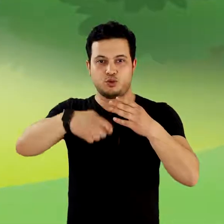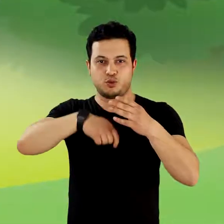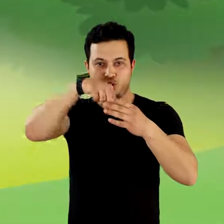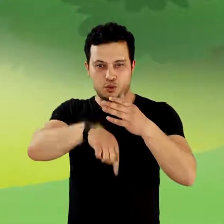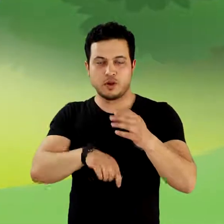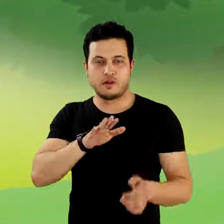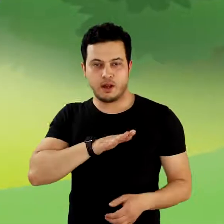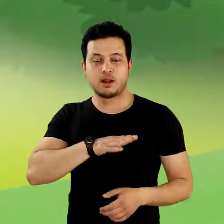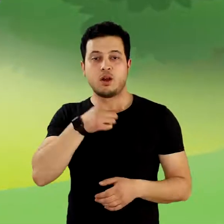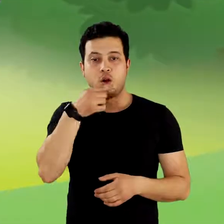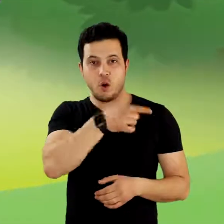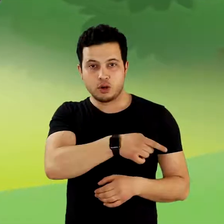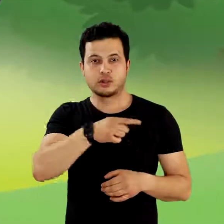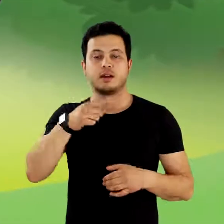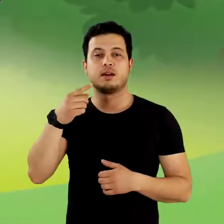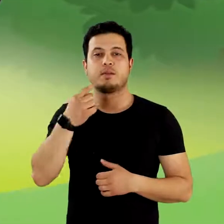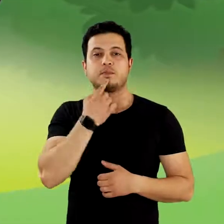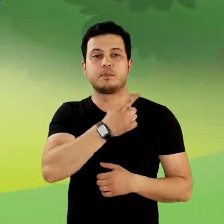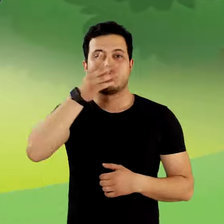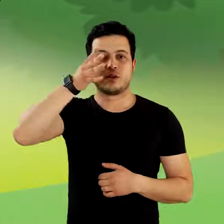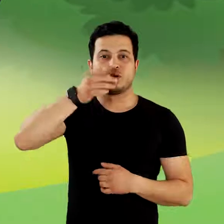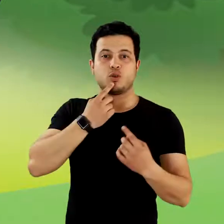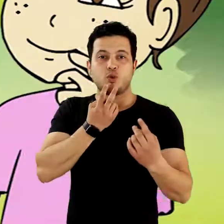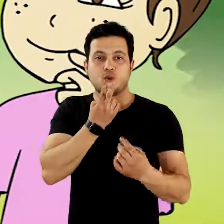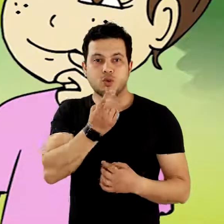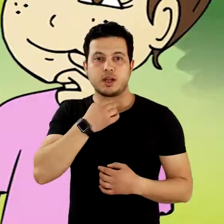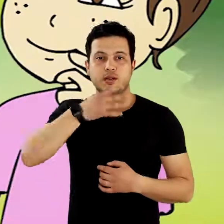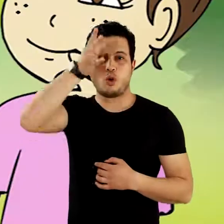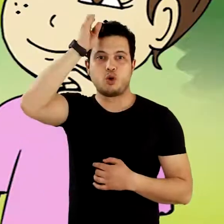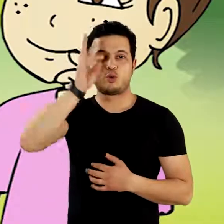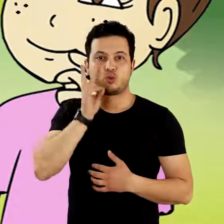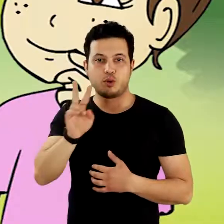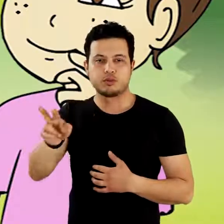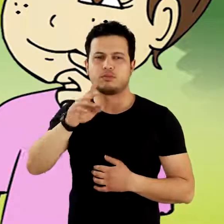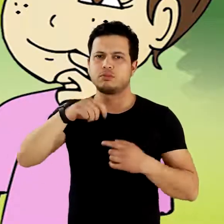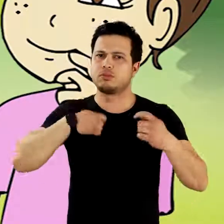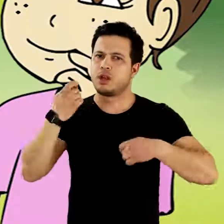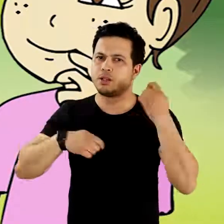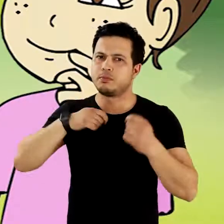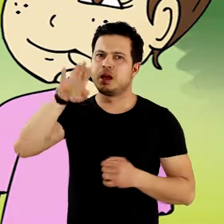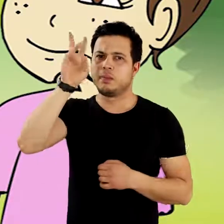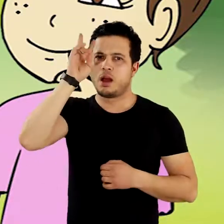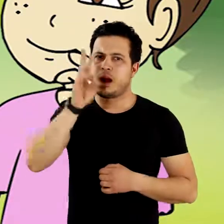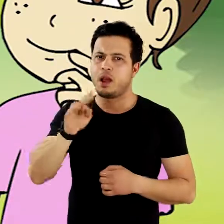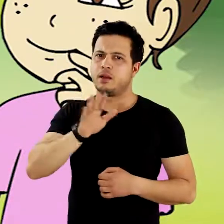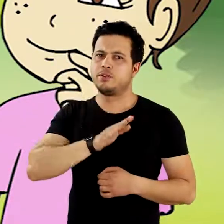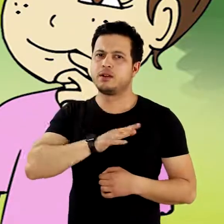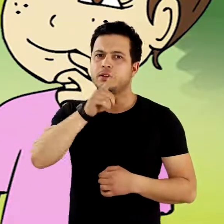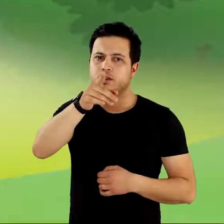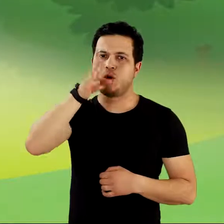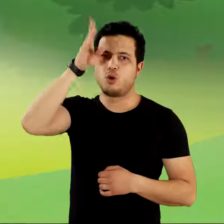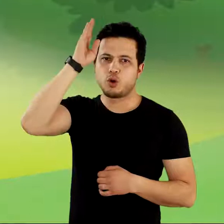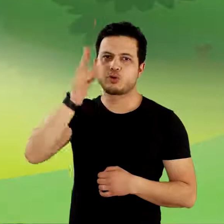için yaptı. Sarnıç dedi. Orada konuşan bir horoz gördüm. Saçmalama Pınar. Hayal görmüşsündür. Horoz hiç konuşur